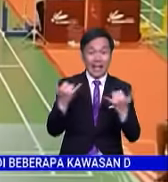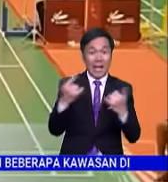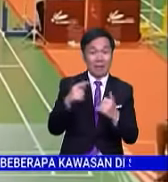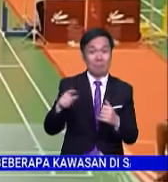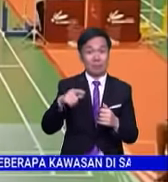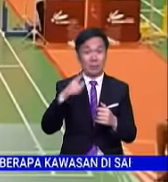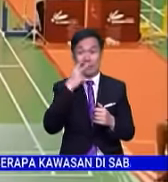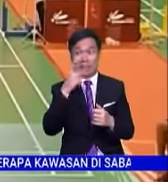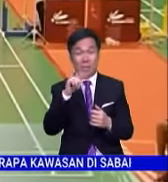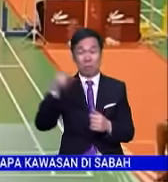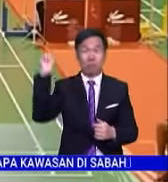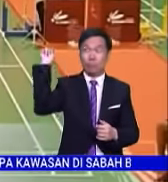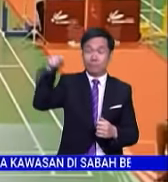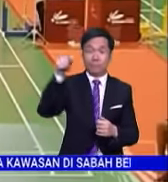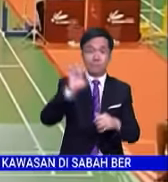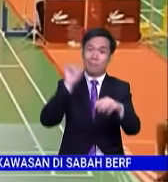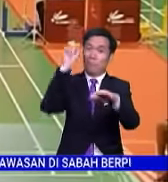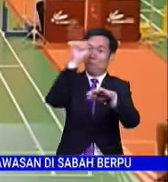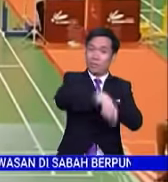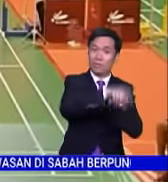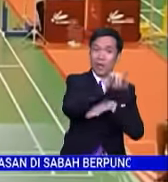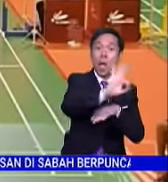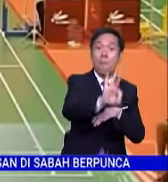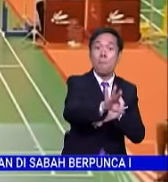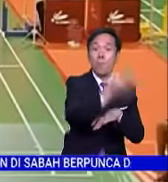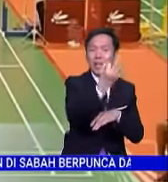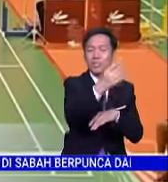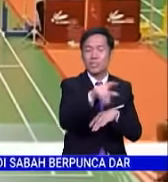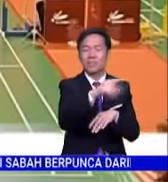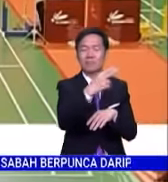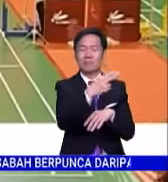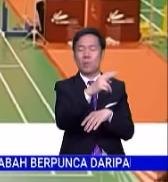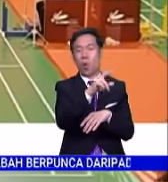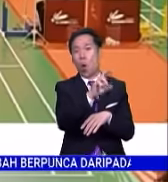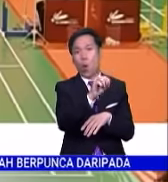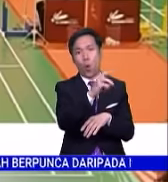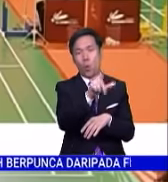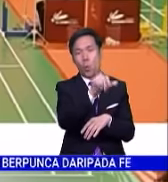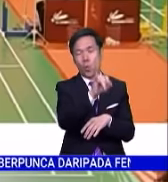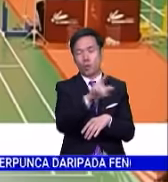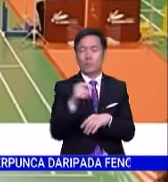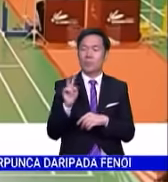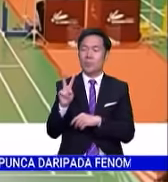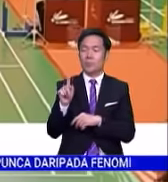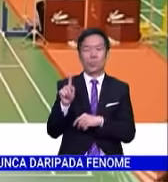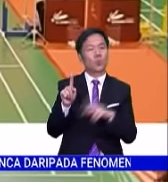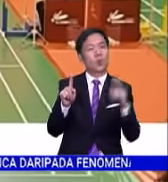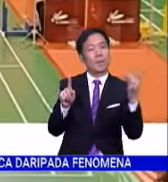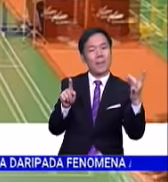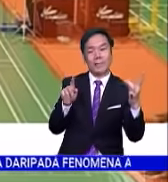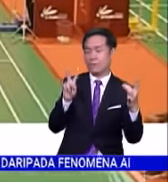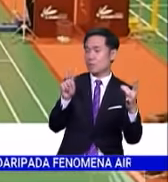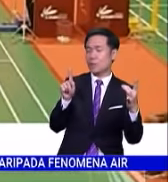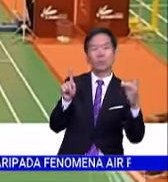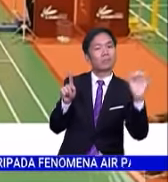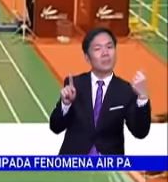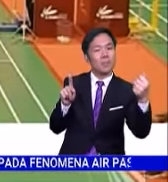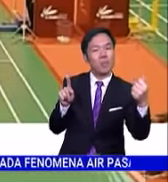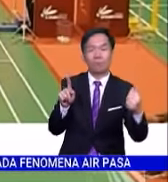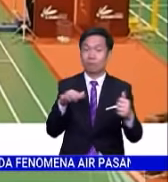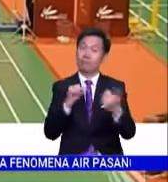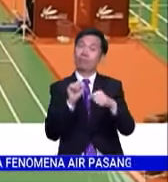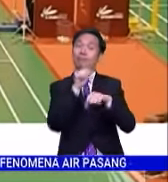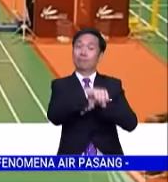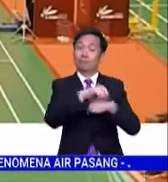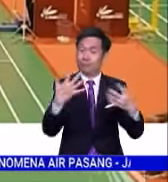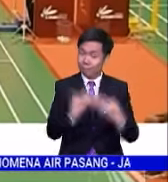Cumalang apabila berjaya menundukkan pemain Perancis Yale Hoyu dengan kelulusan 21-18-21-10. Dalam pada itu, Jinwei berjaya